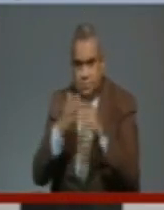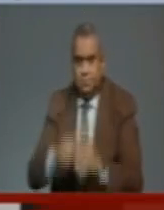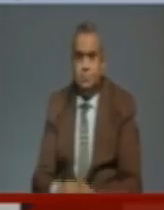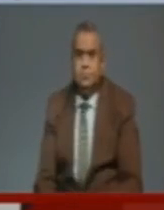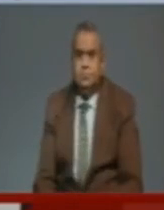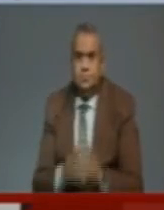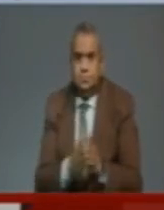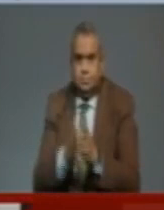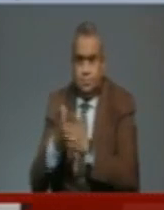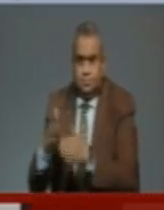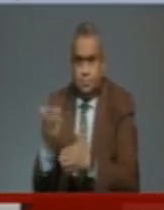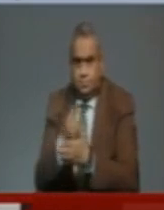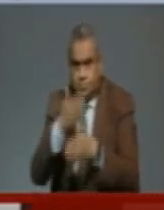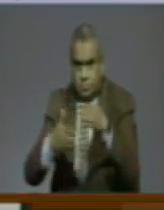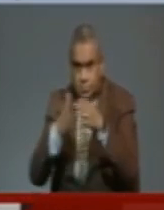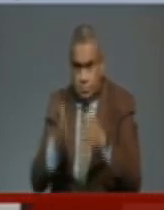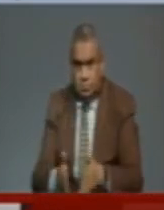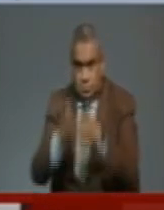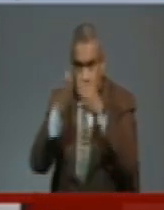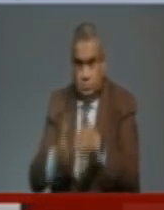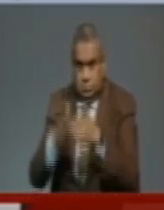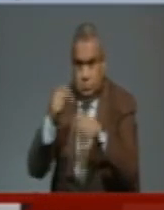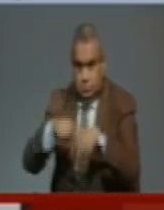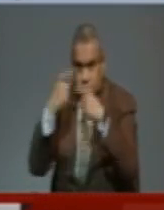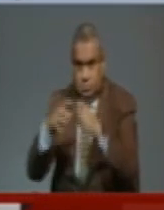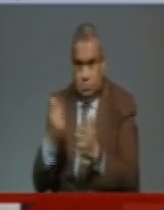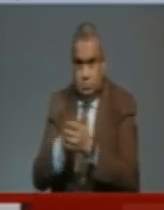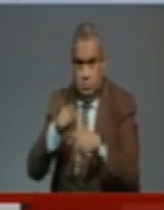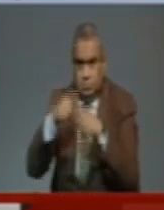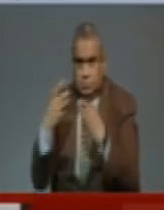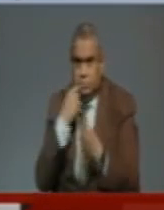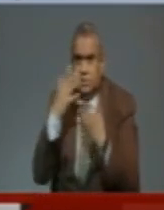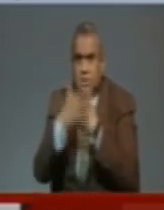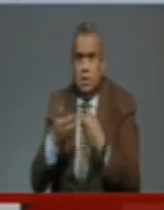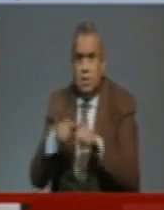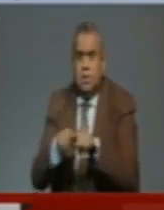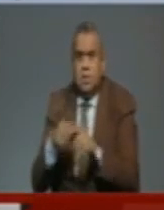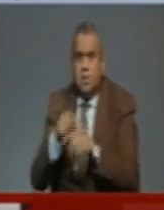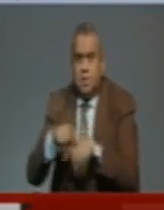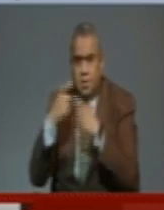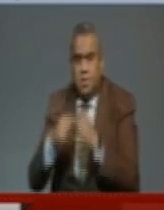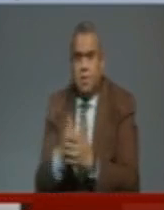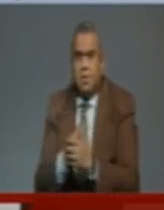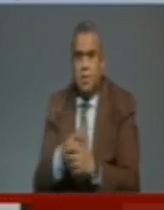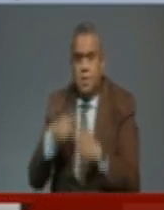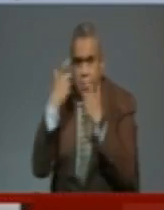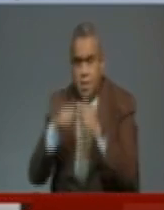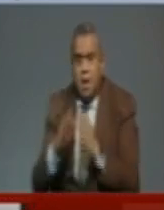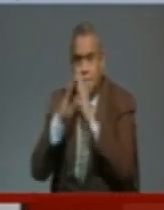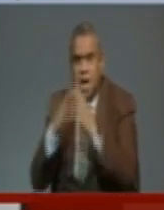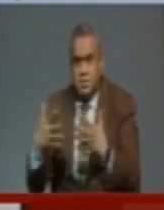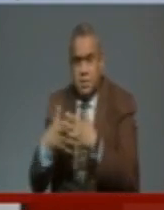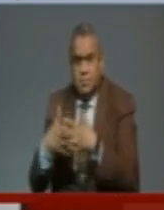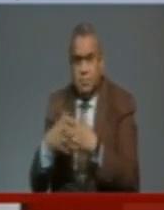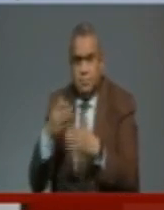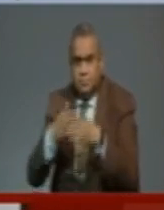المرافق والبنيه الفوقيه فن من اللي احنا بدانا نشتغل فيها ايضا بشركه اجمت الشركه الوطنيه المصريه، عباره عن مجموعه